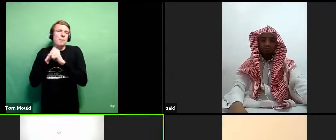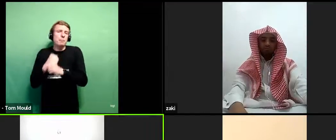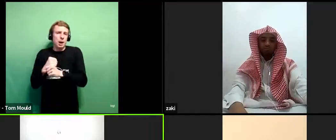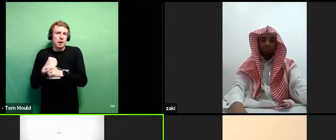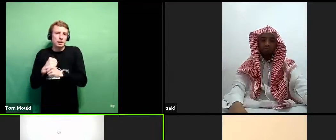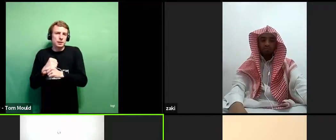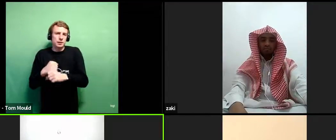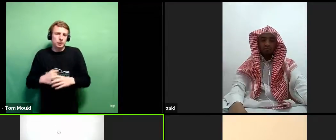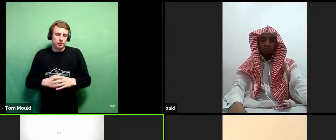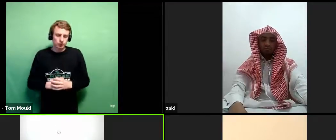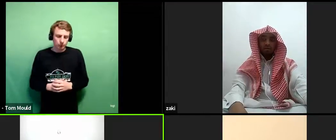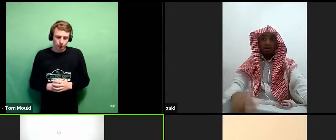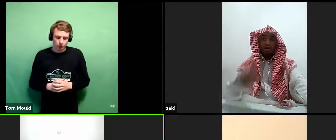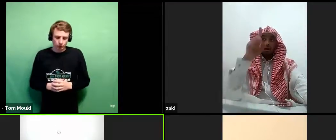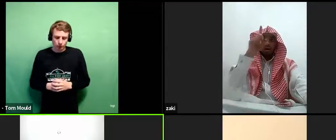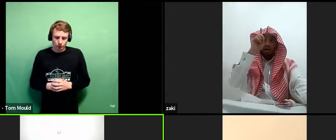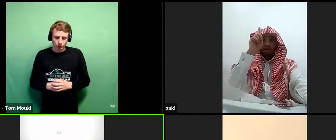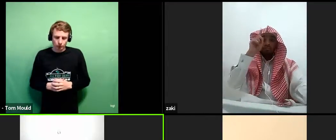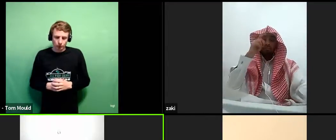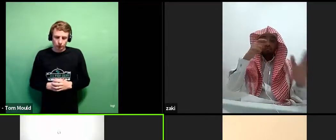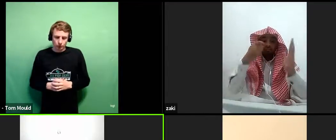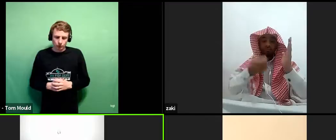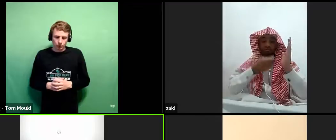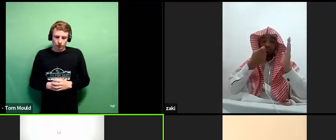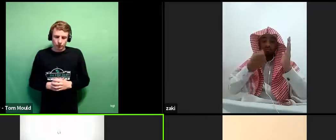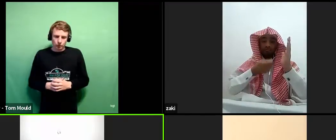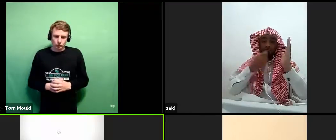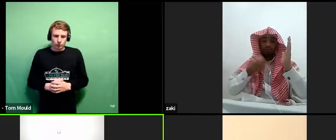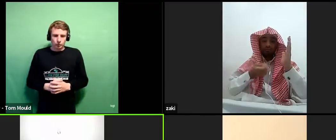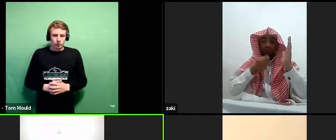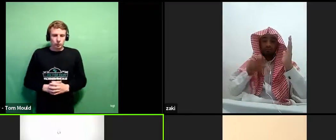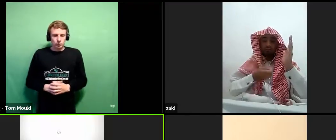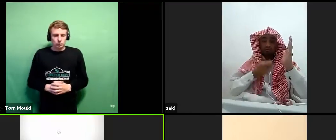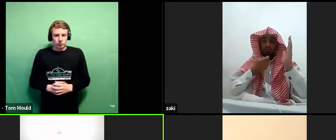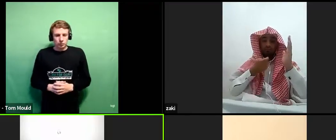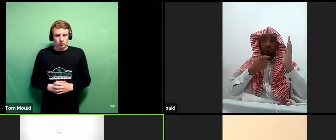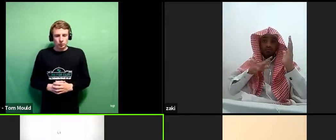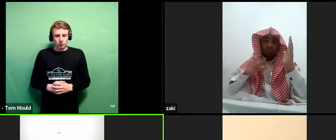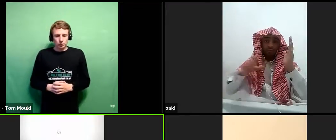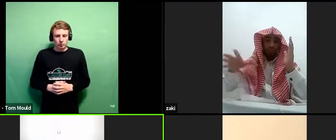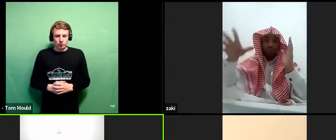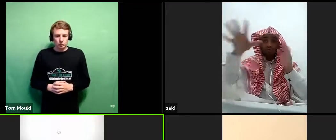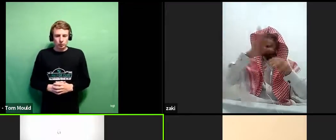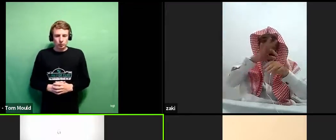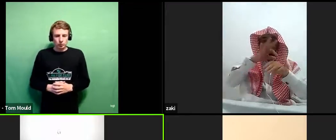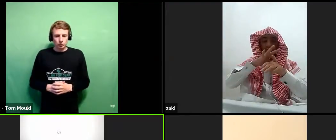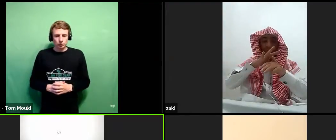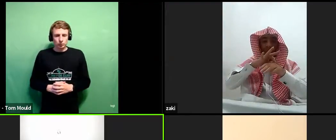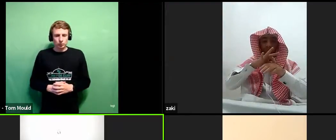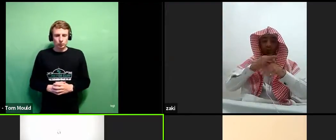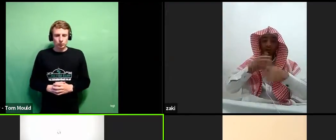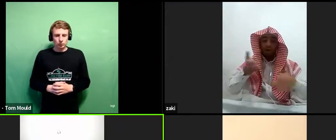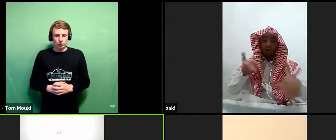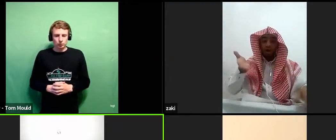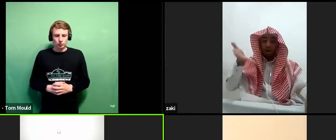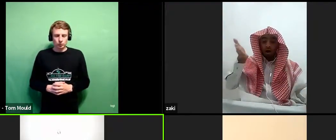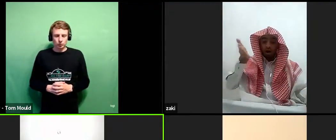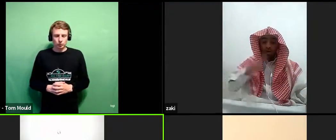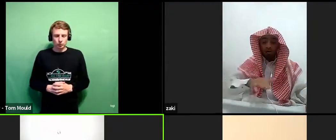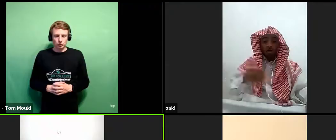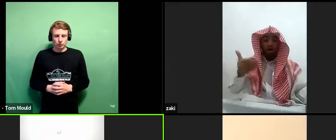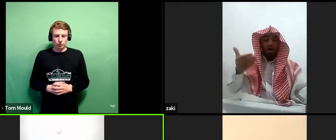كتب عليكم إذا حضر أحدكم الموت إن ترك